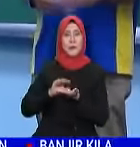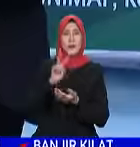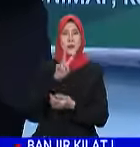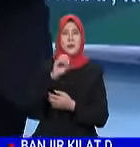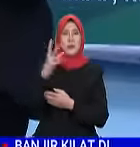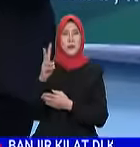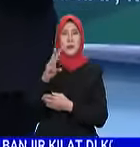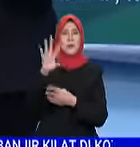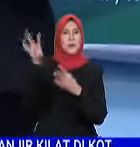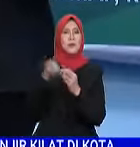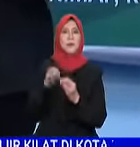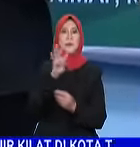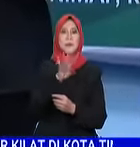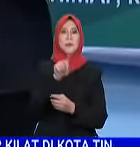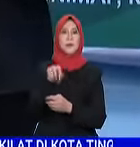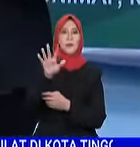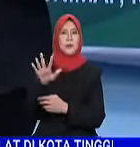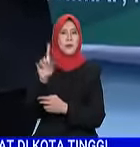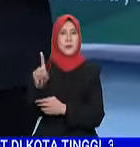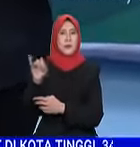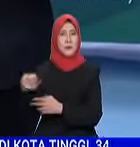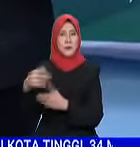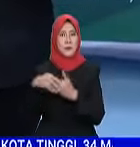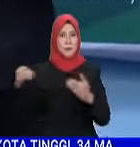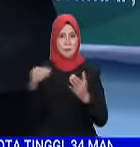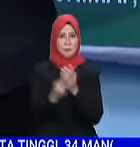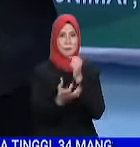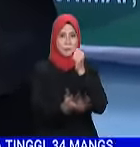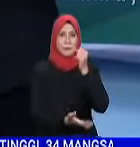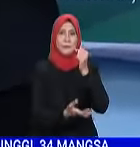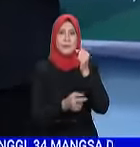dengan keseluruhan berjumlah RM4.51 juta.